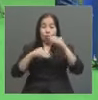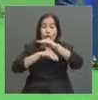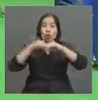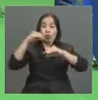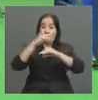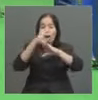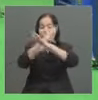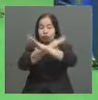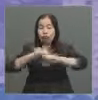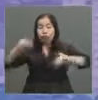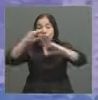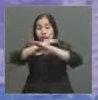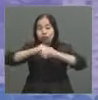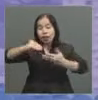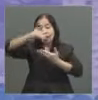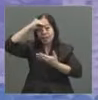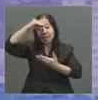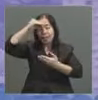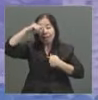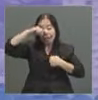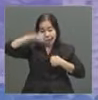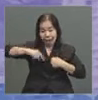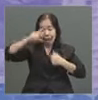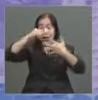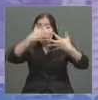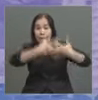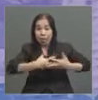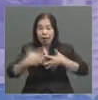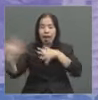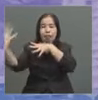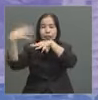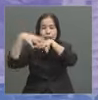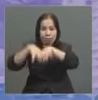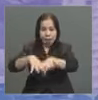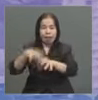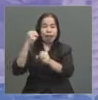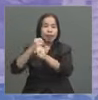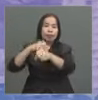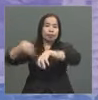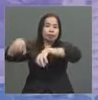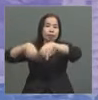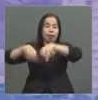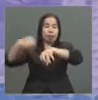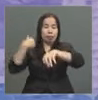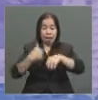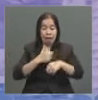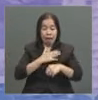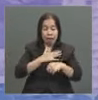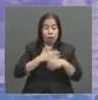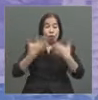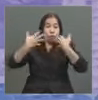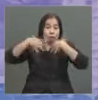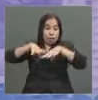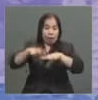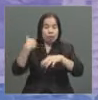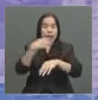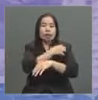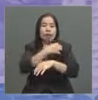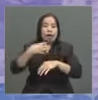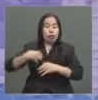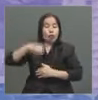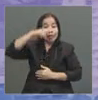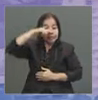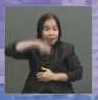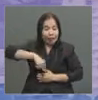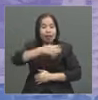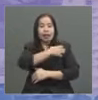จะเป็นผู้ประสานงานในการดำเนินการแล้วก็ทางเราได้มีการประสานงานระหว่างสารทูตของเรากับ